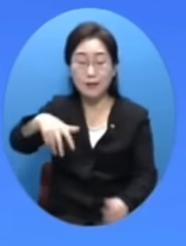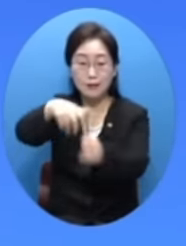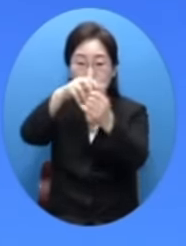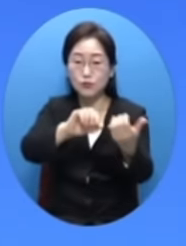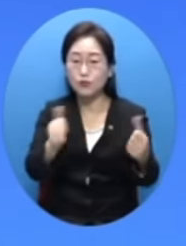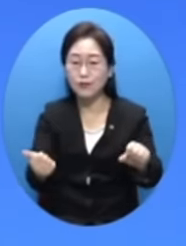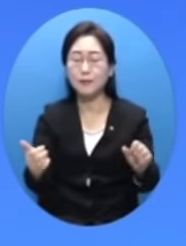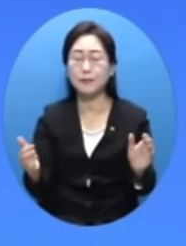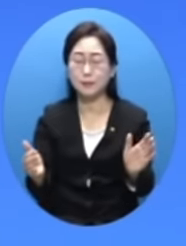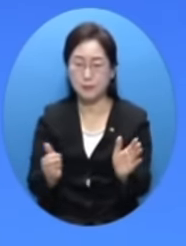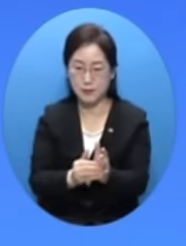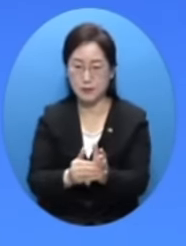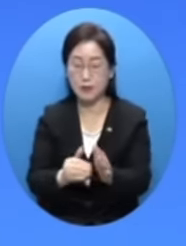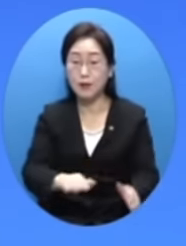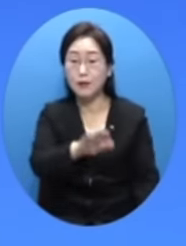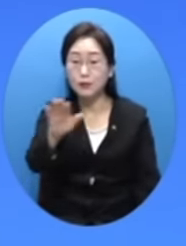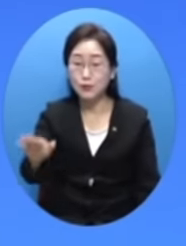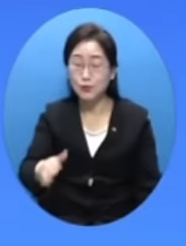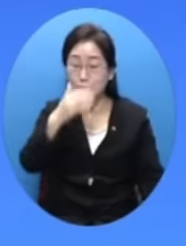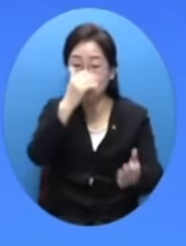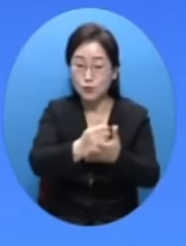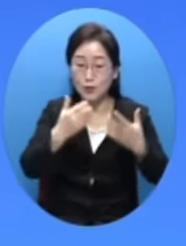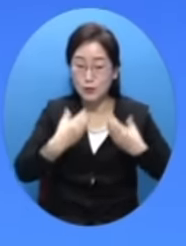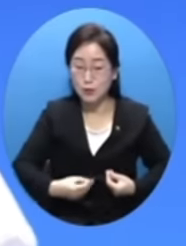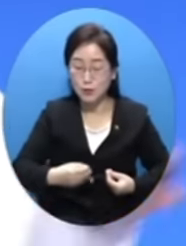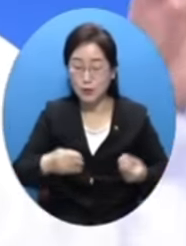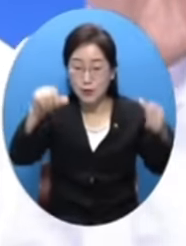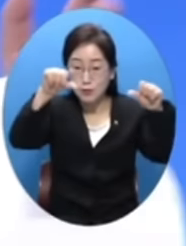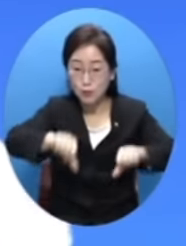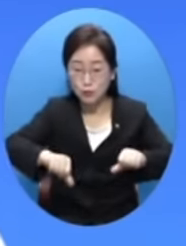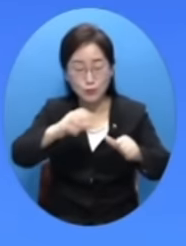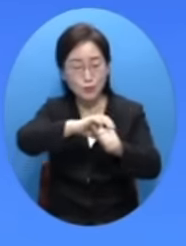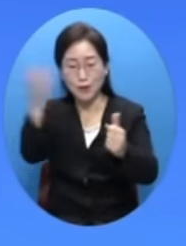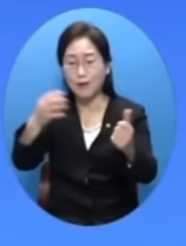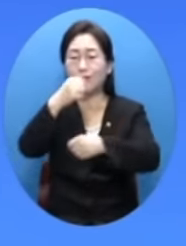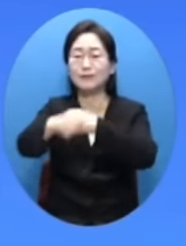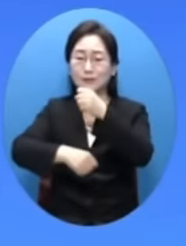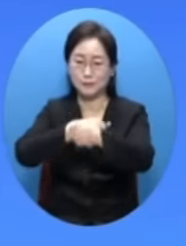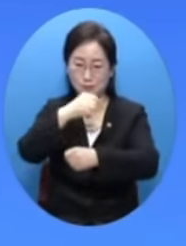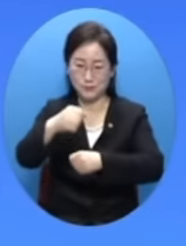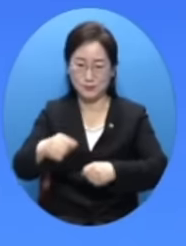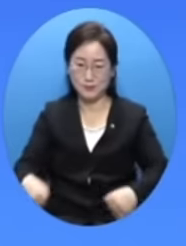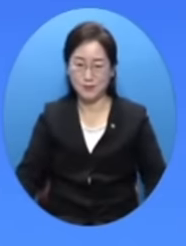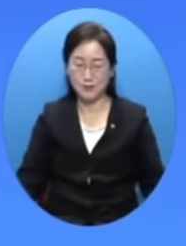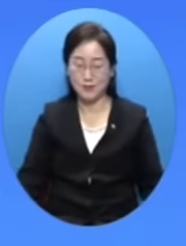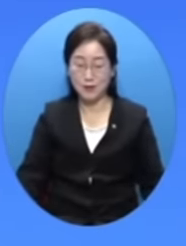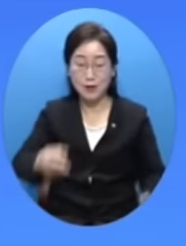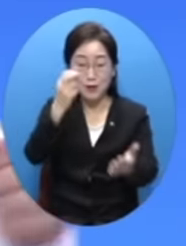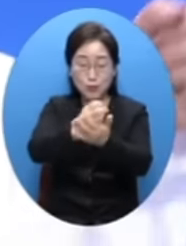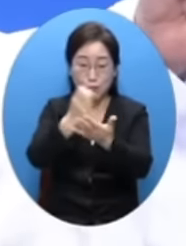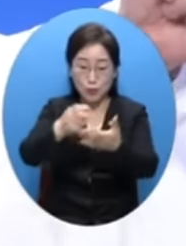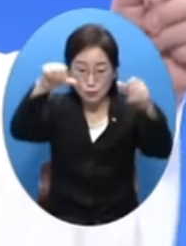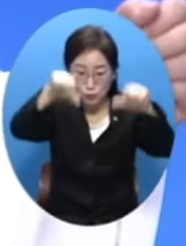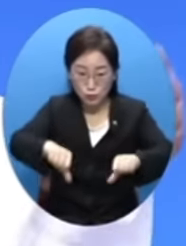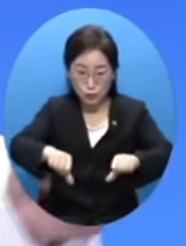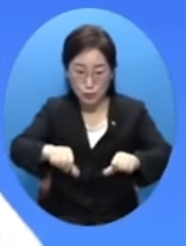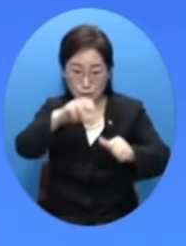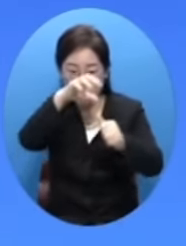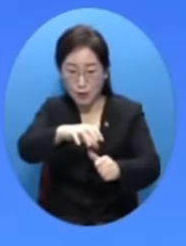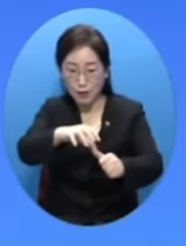말미암아 우리는 이 죄와 절망 저주에서 노여움을 받게 된 것입니다. 율법의 저주에서 우리는 해방을 받게 된